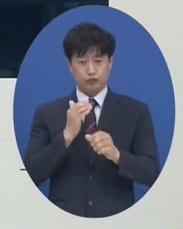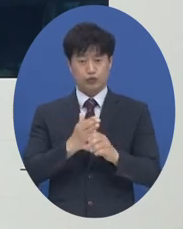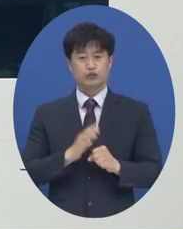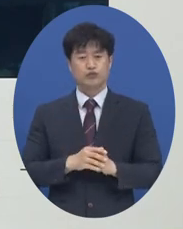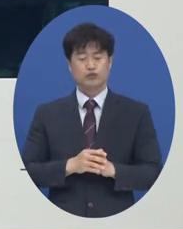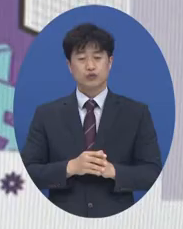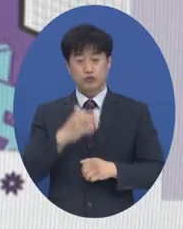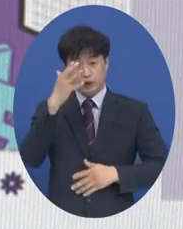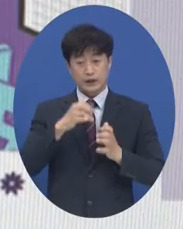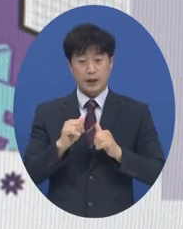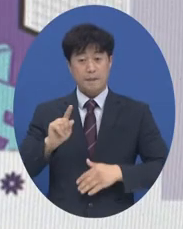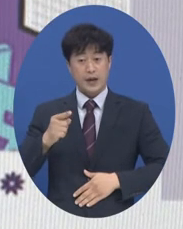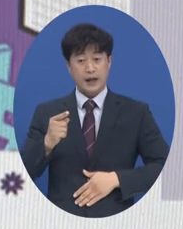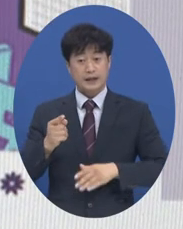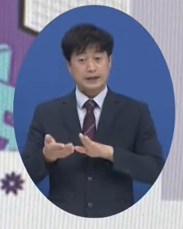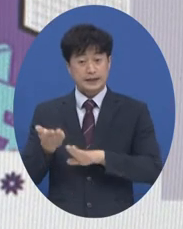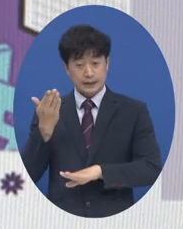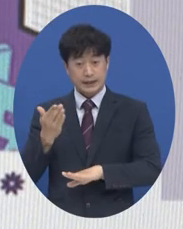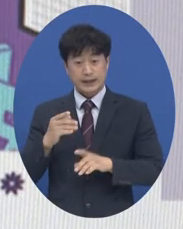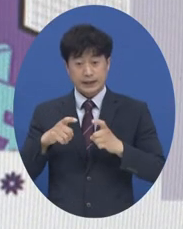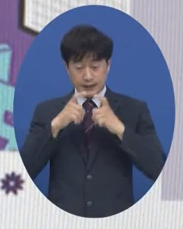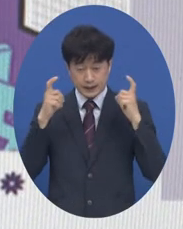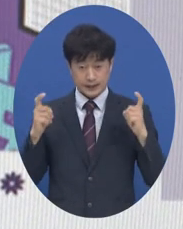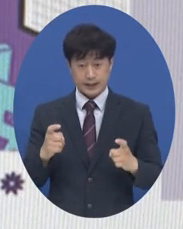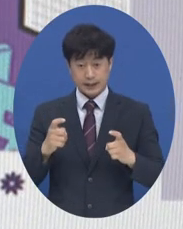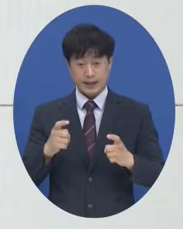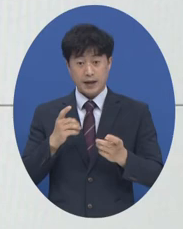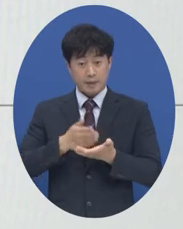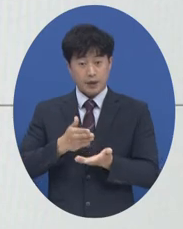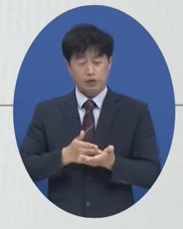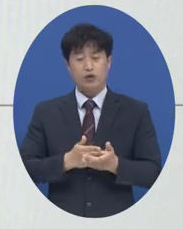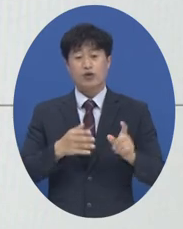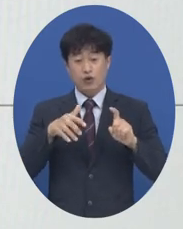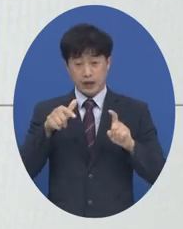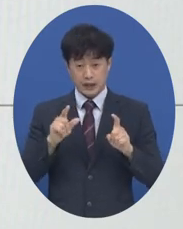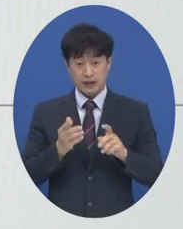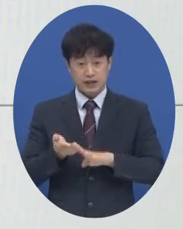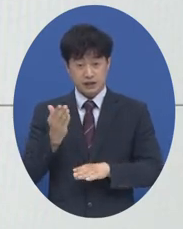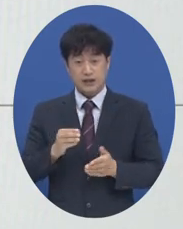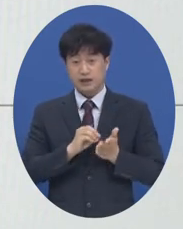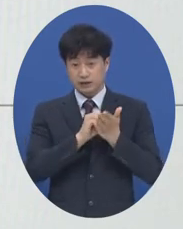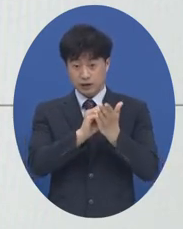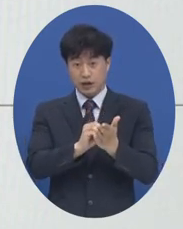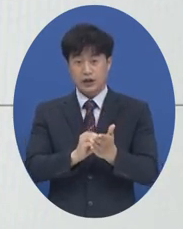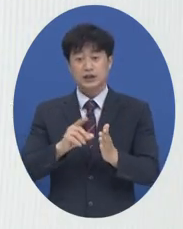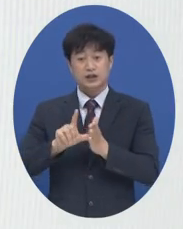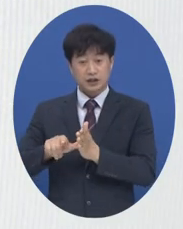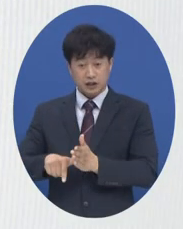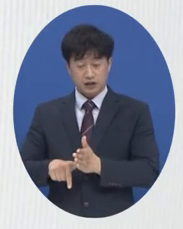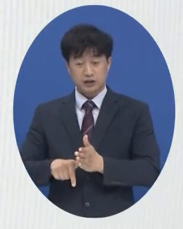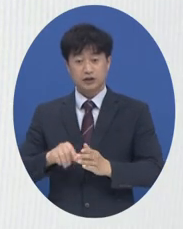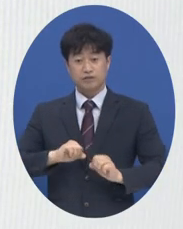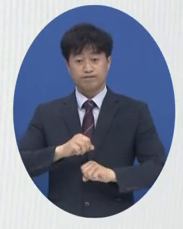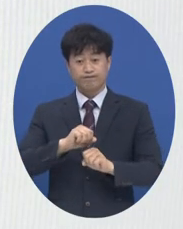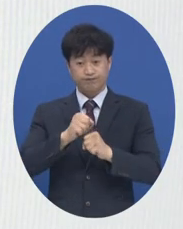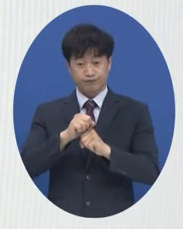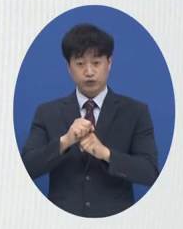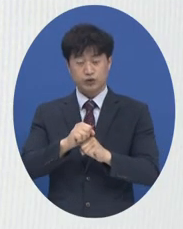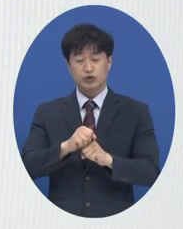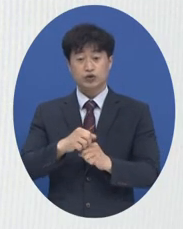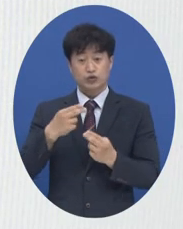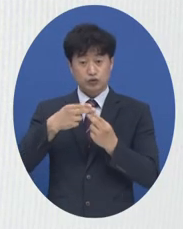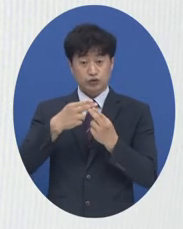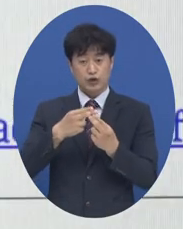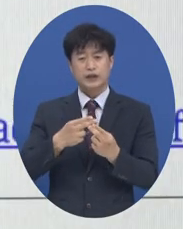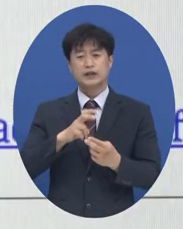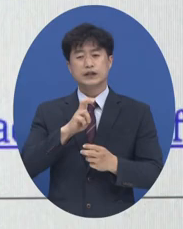이상을 보유하고 개인 채널에 10개 이상의 영상을 게시했거나 실시간 방송 누적 시간이 20시간 이상인 만